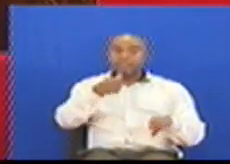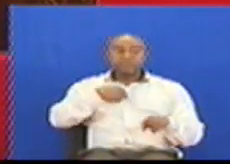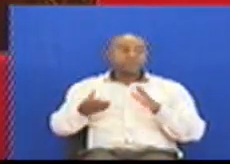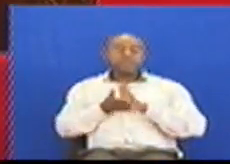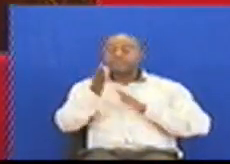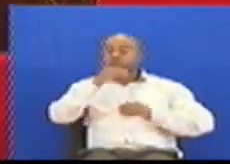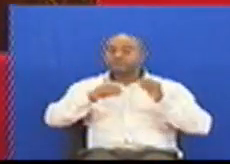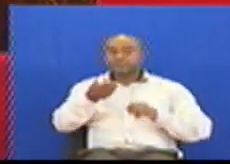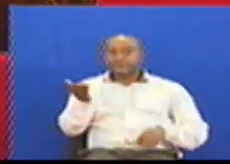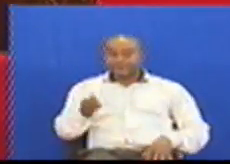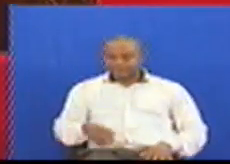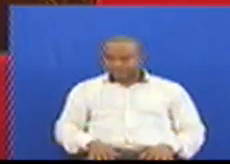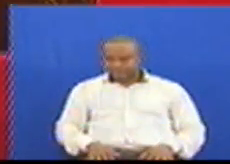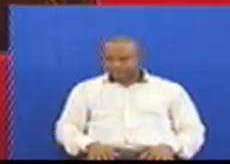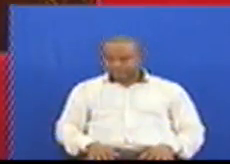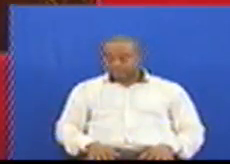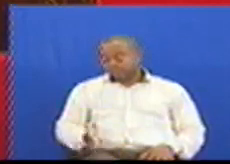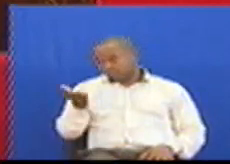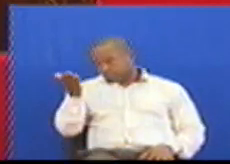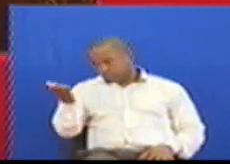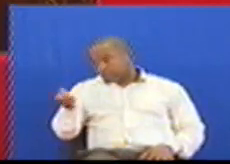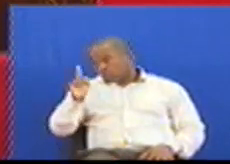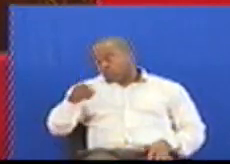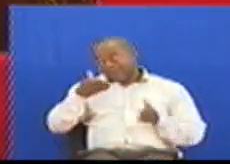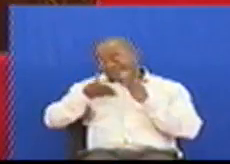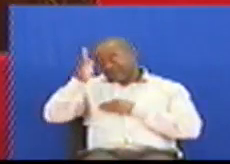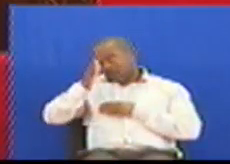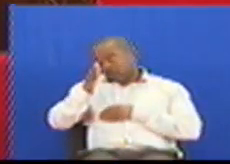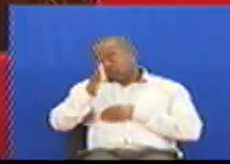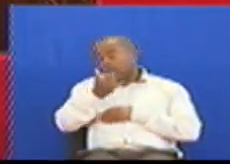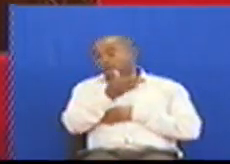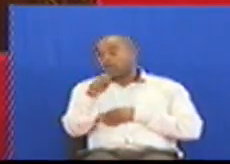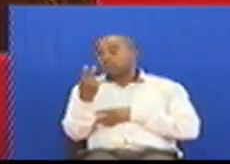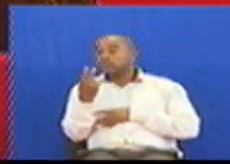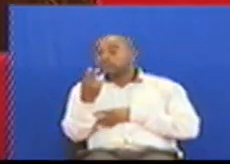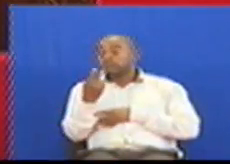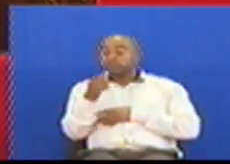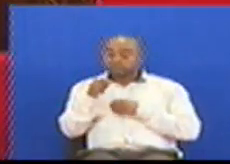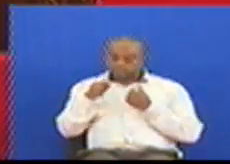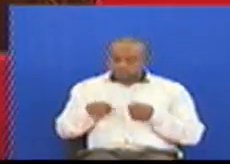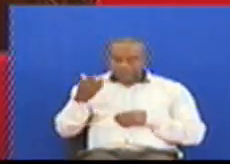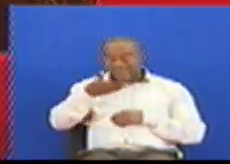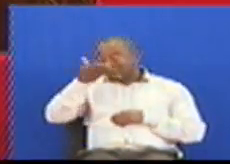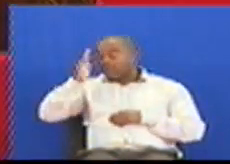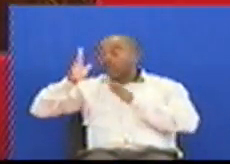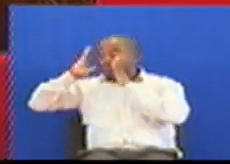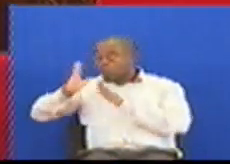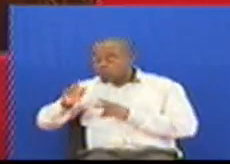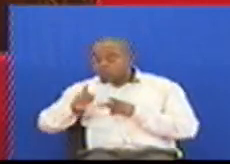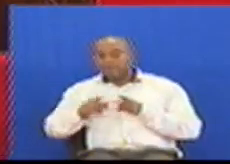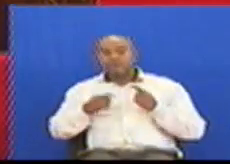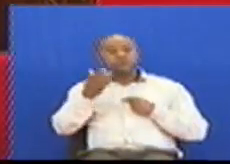ifuatavyo. Mheshimiwa Naibu Spika, tunazo serikali za aina mbili. Tuna central government, yani serikali kuu, lakini pia